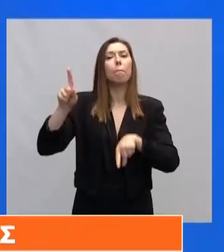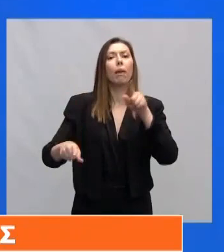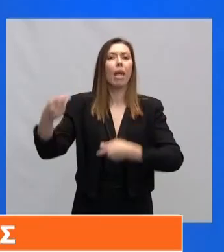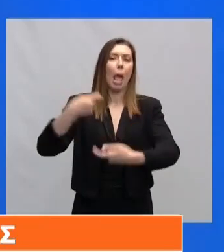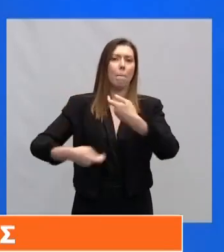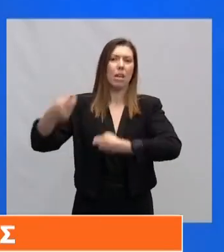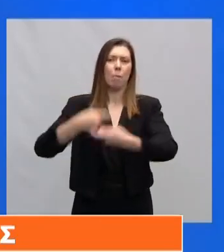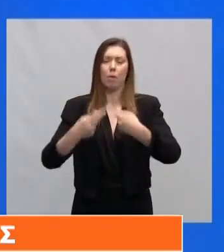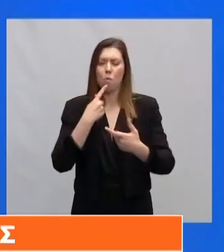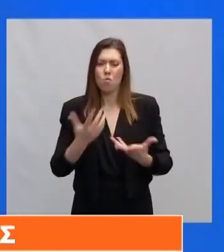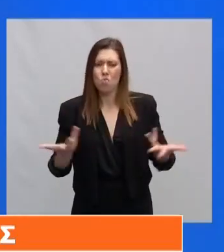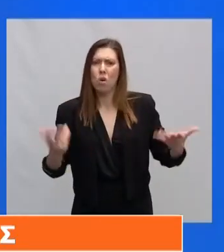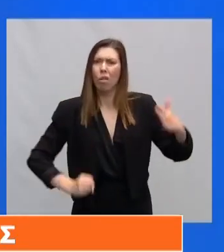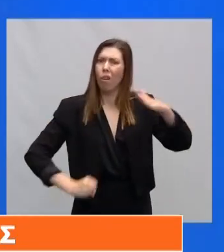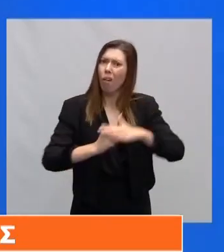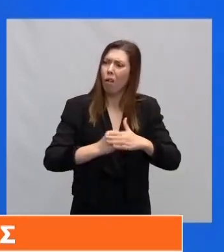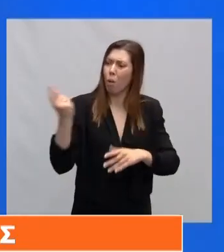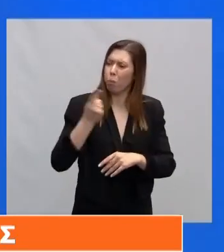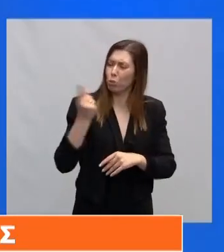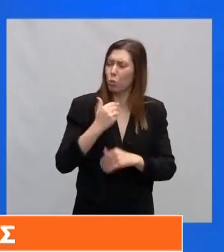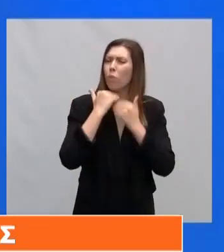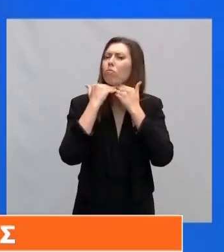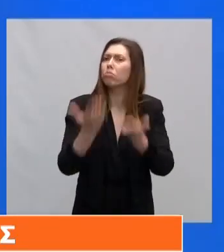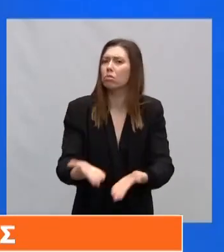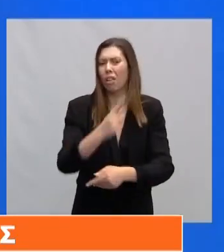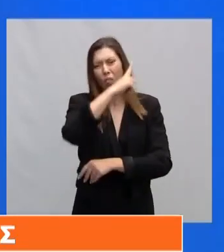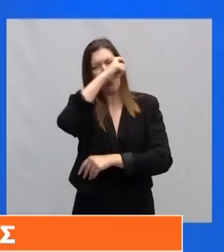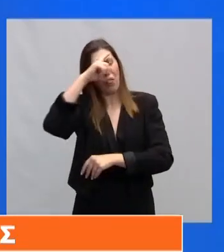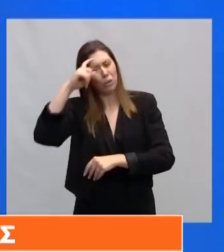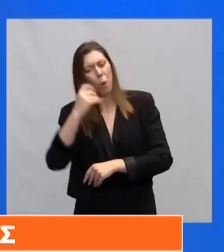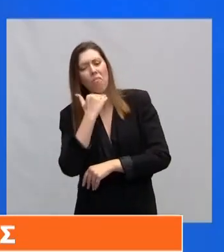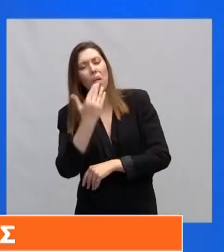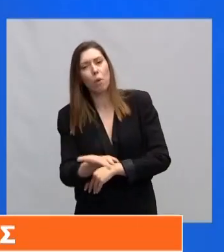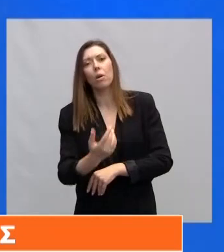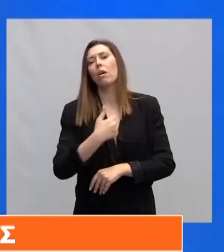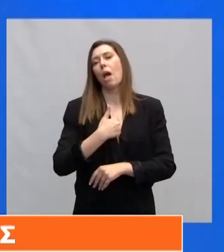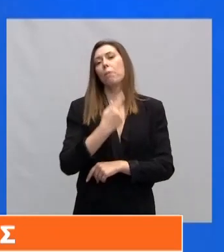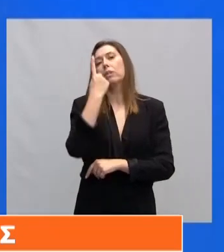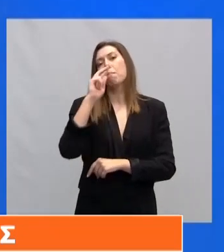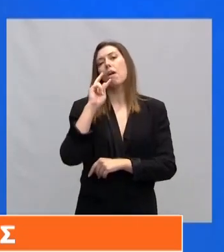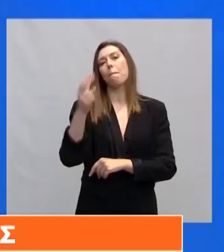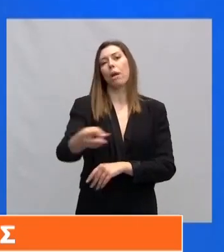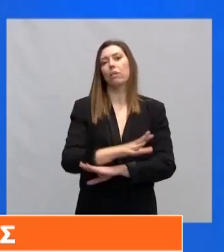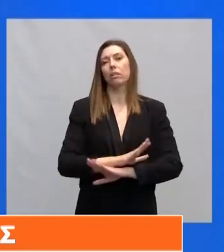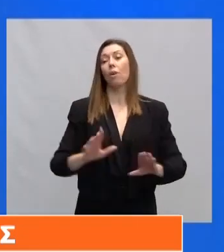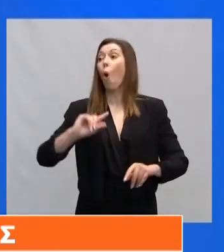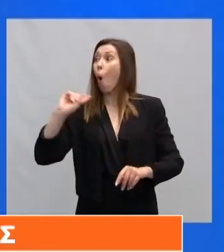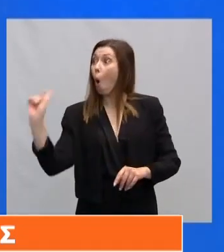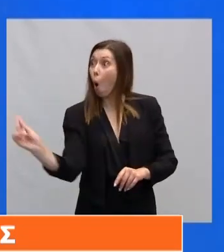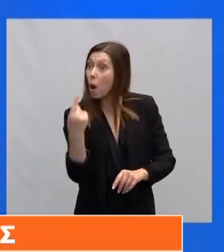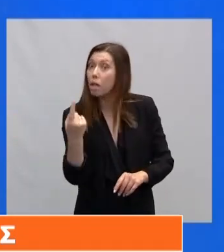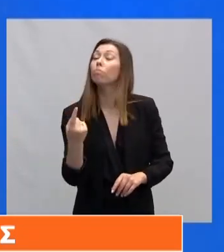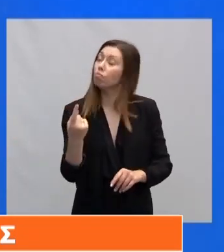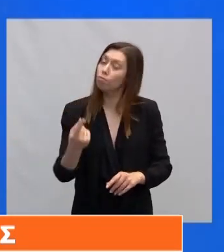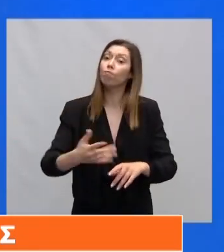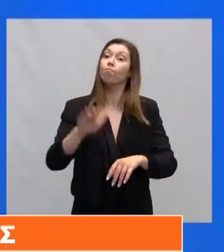όρια είναι χαμηλά ή δύσκολα στην εφαρμογή, η απάντηση είναι μόνο μία. Όλοι μαζί πείθουμε τους συμπολίτες μας,